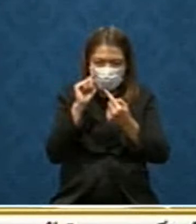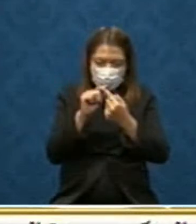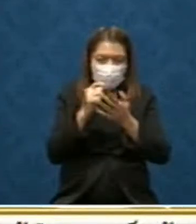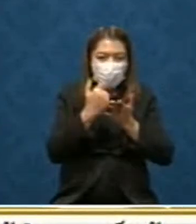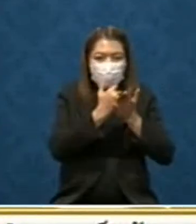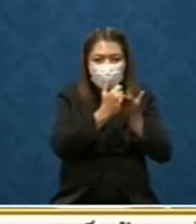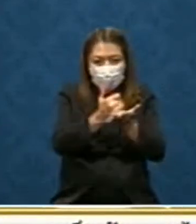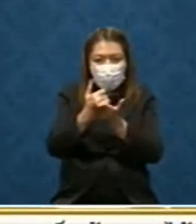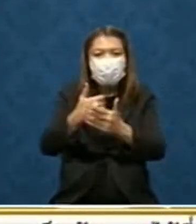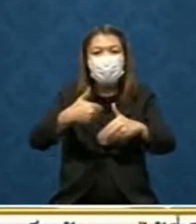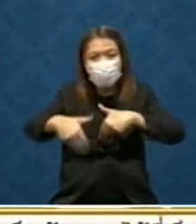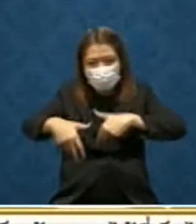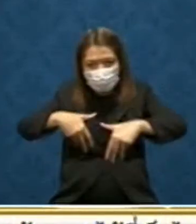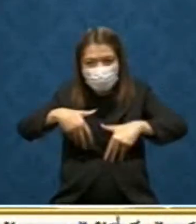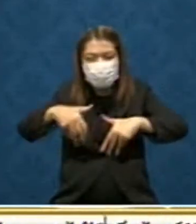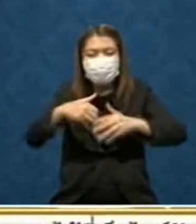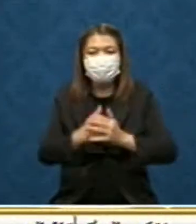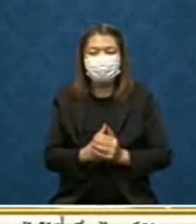ต้องช่วยเหลอประชาชน